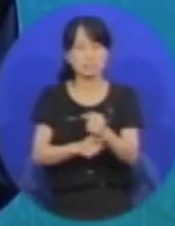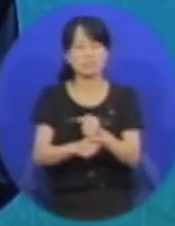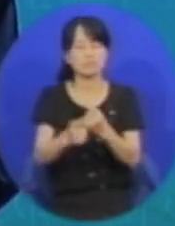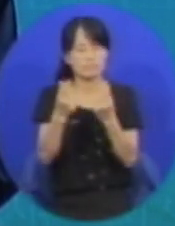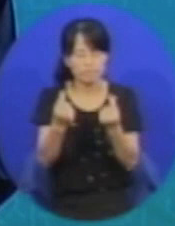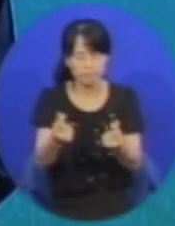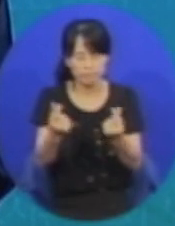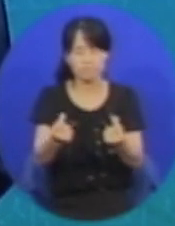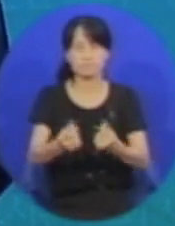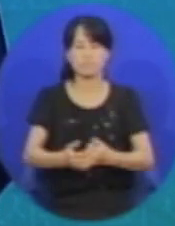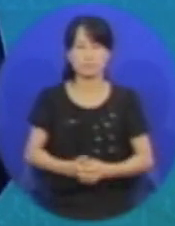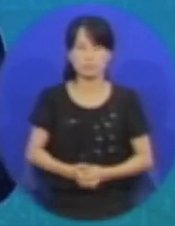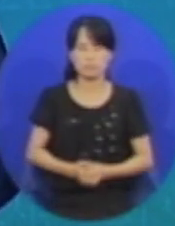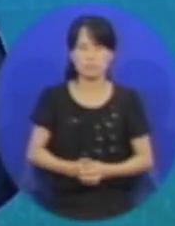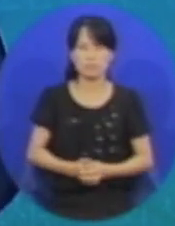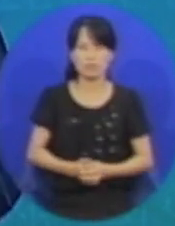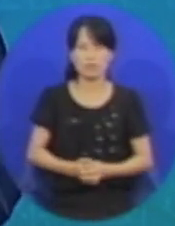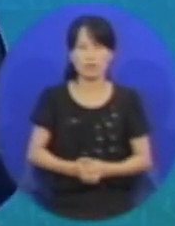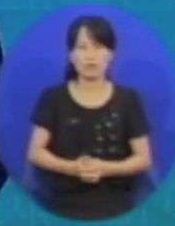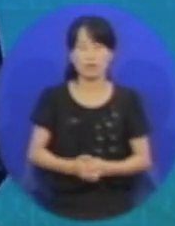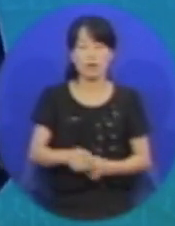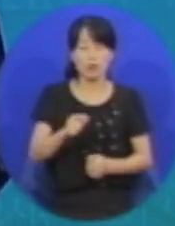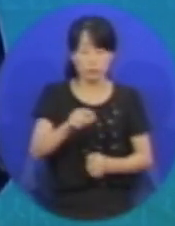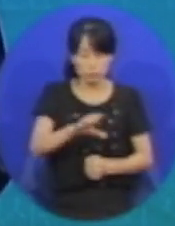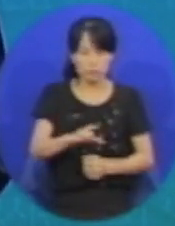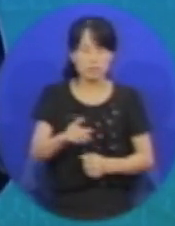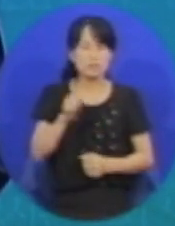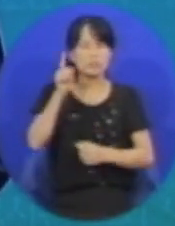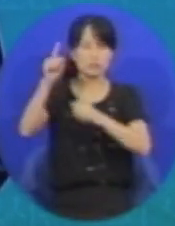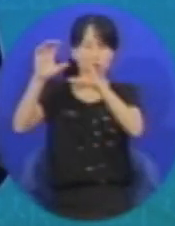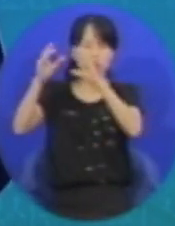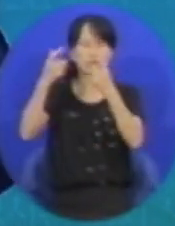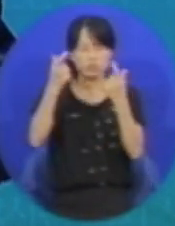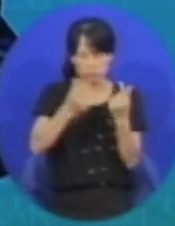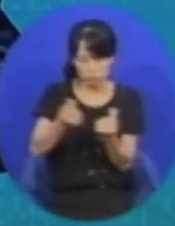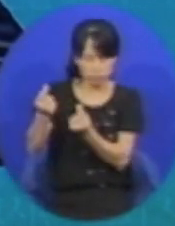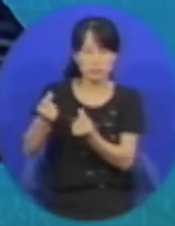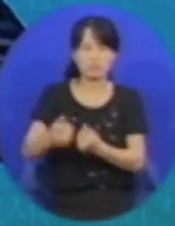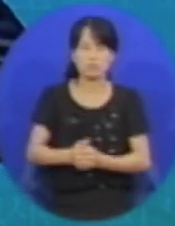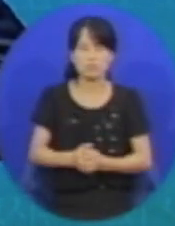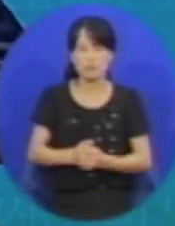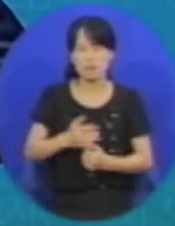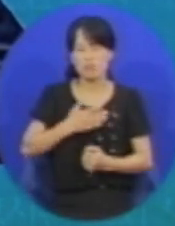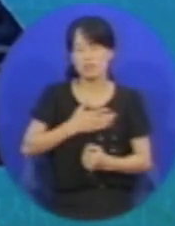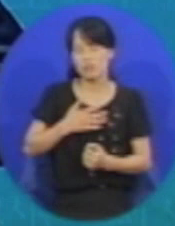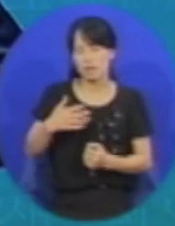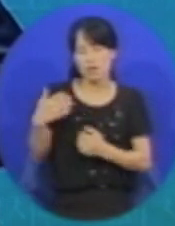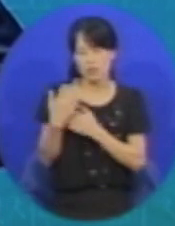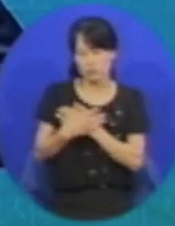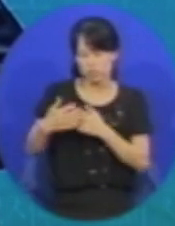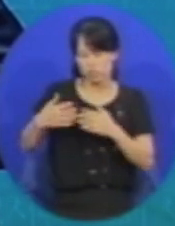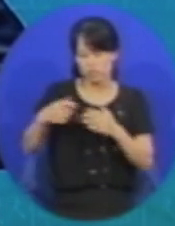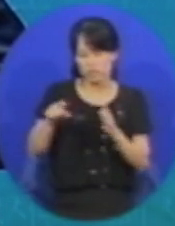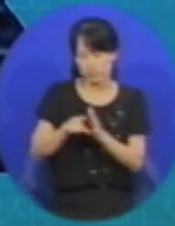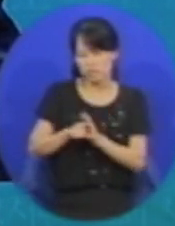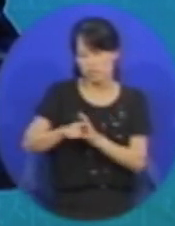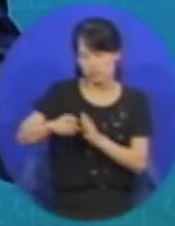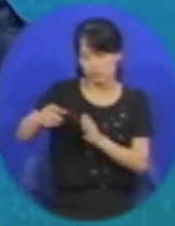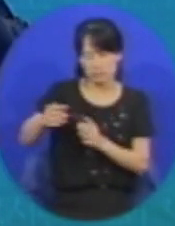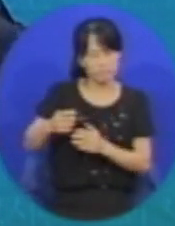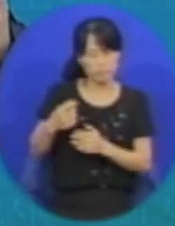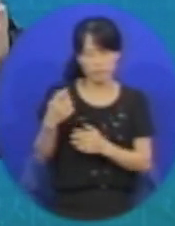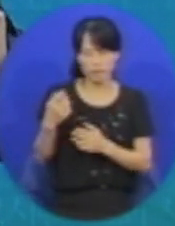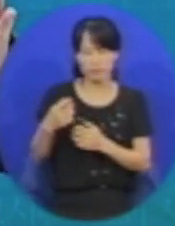말이잖아요. 그러니 이게 천국이죠. 뭐 내가 아직까지 육신 가운데 살기는 하지만